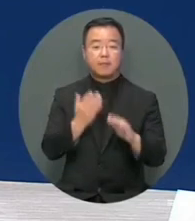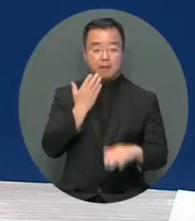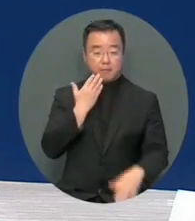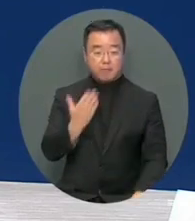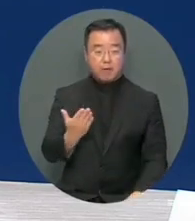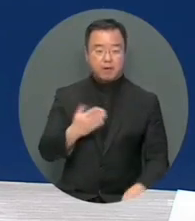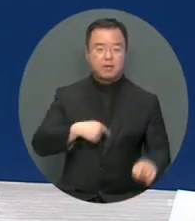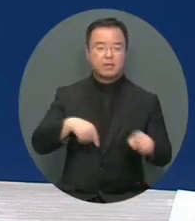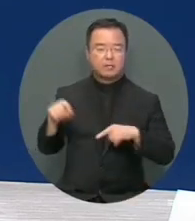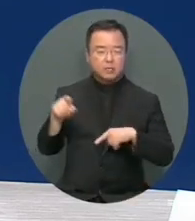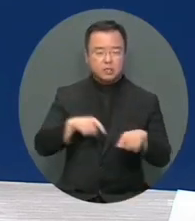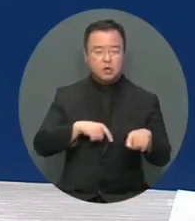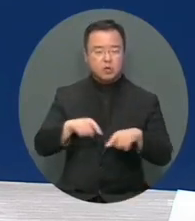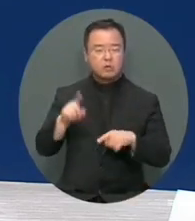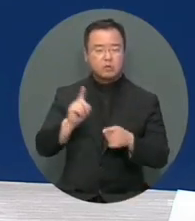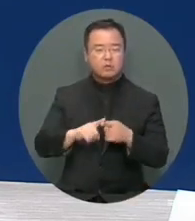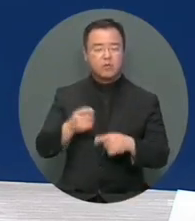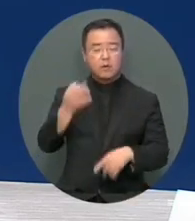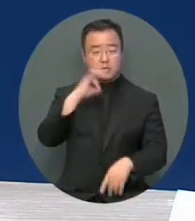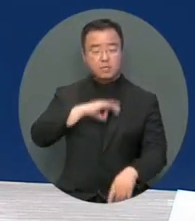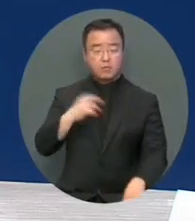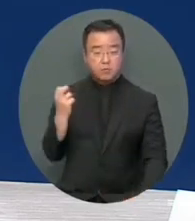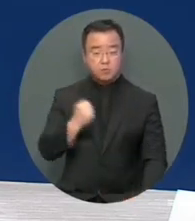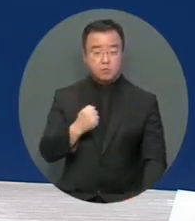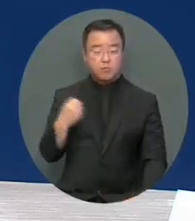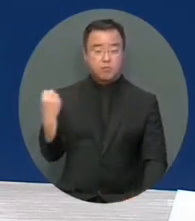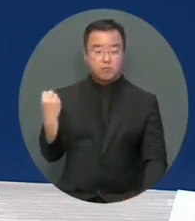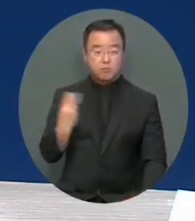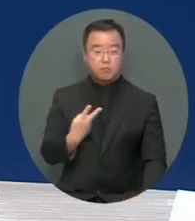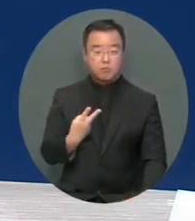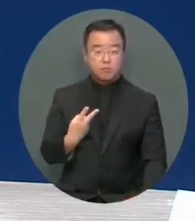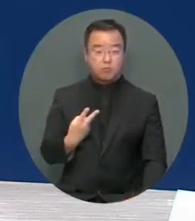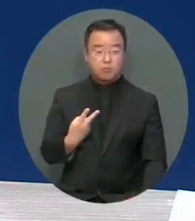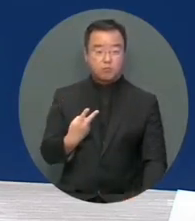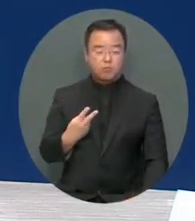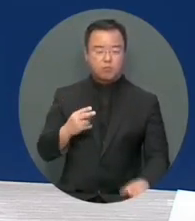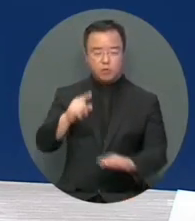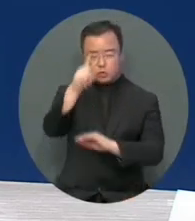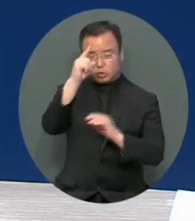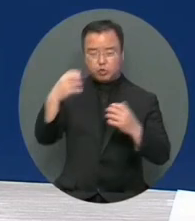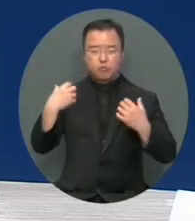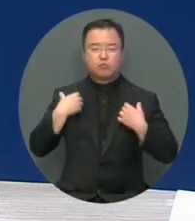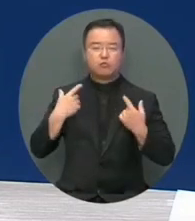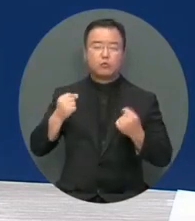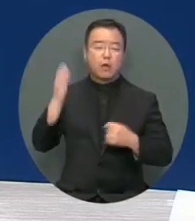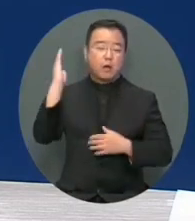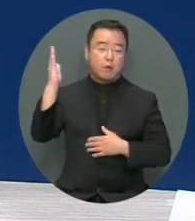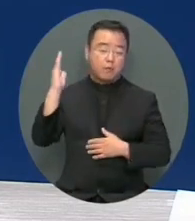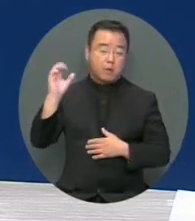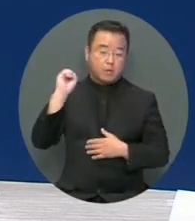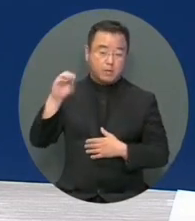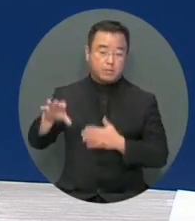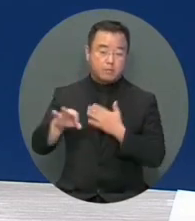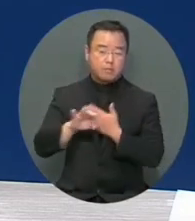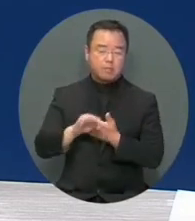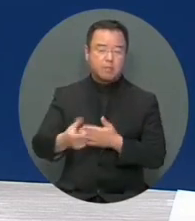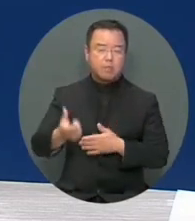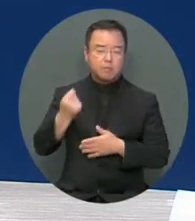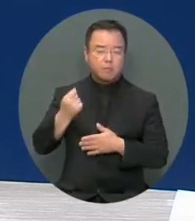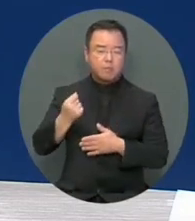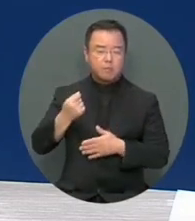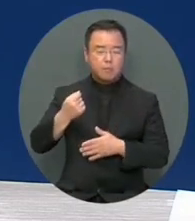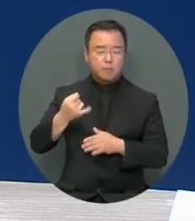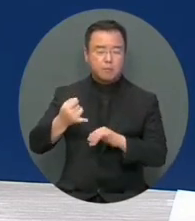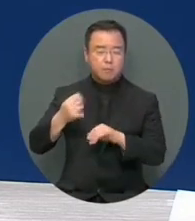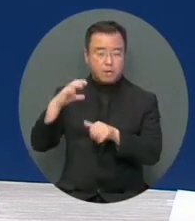정치적 장점이 있는 데다가 당장 정부 외교처럼 무슨 말을 하면 바로 구속되고 실천해야 되는 게